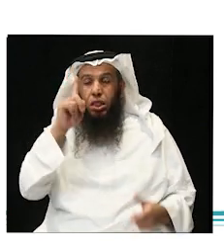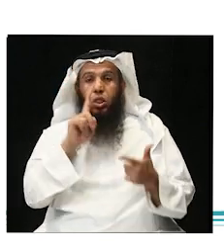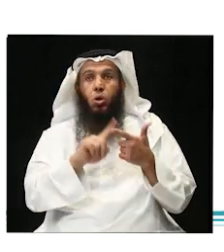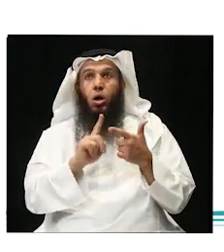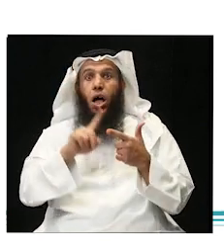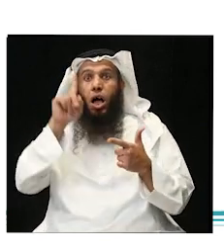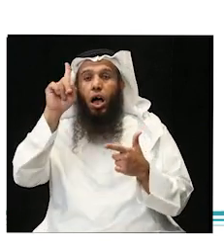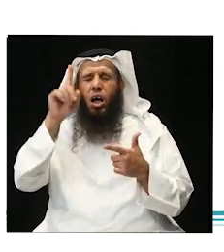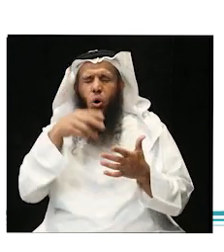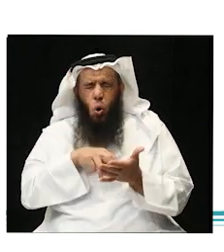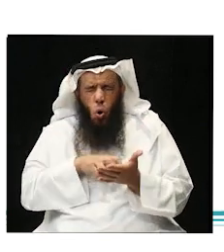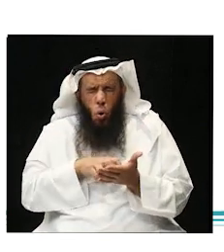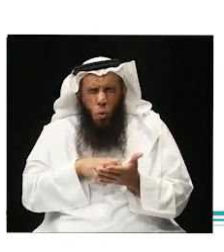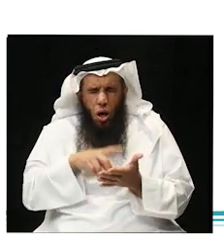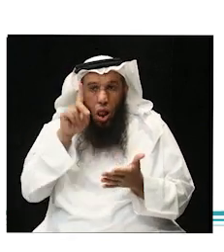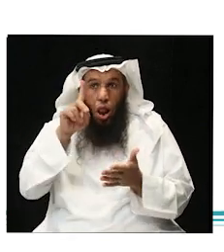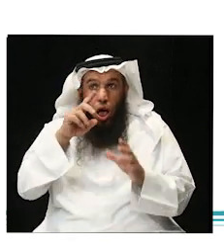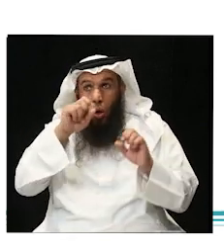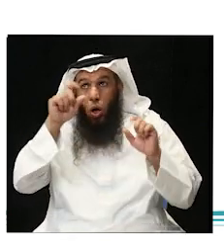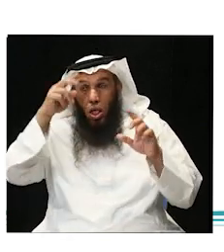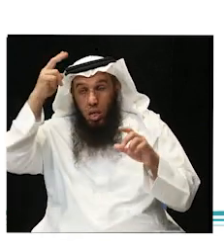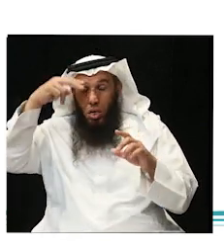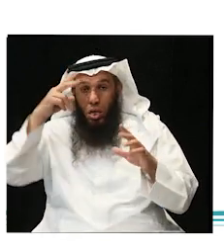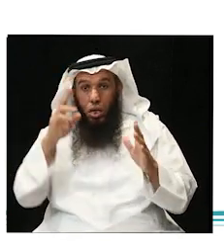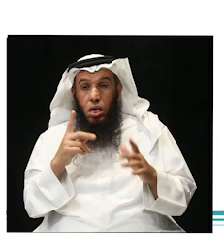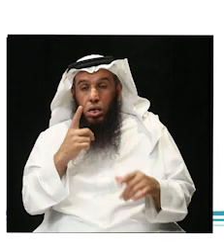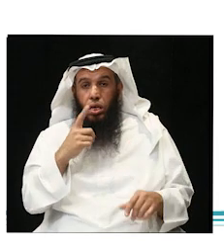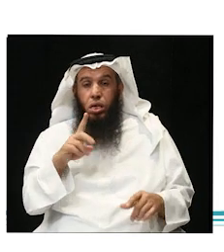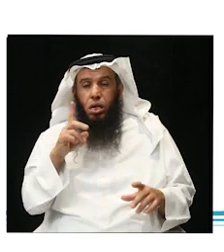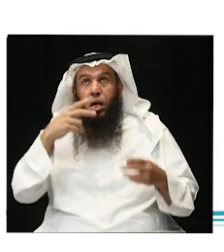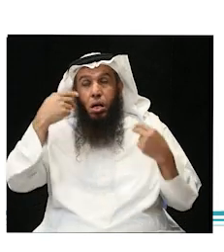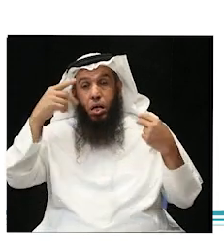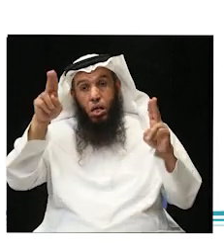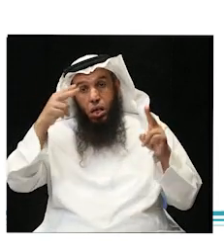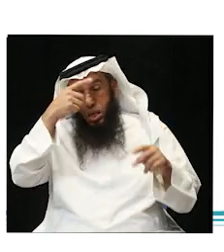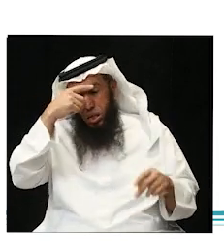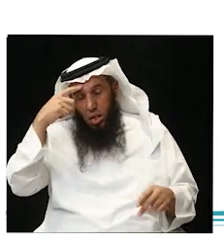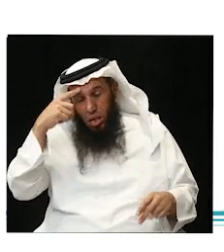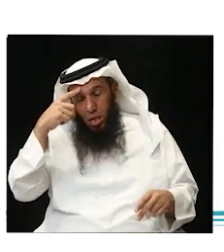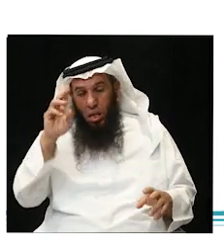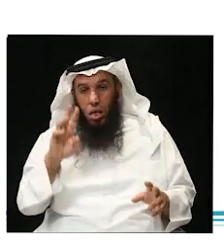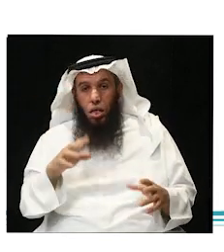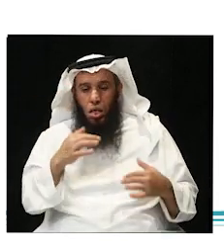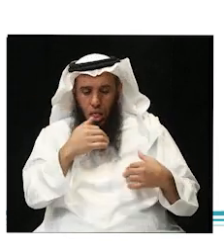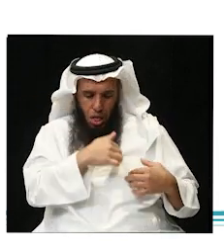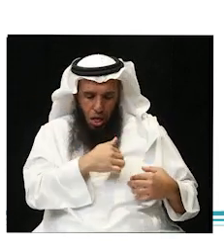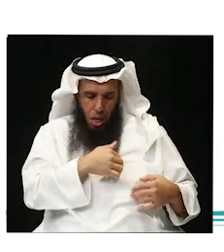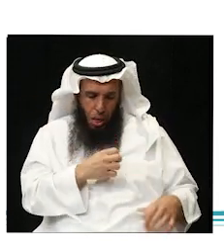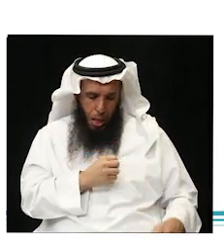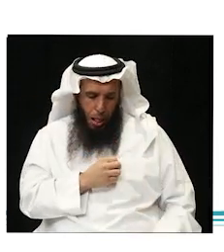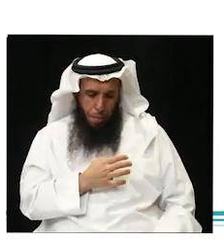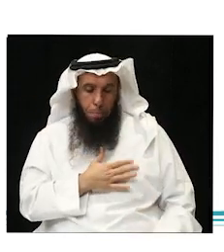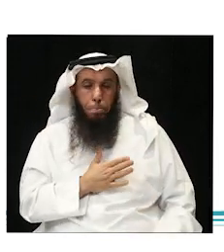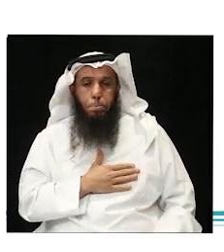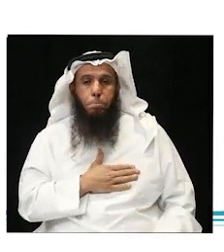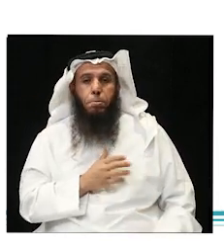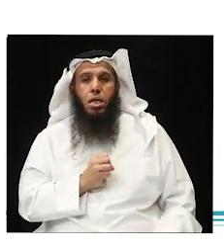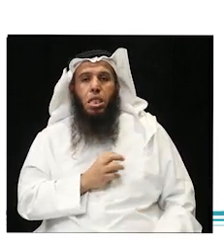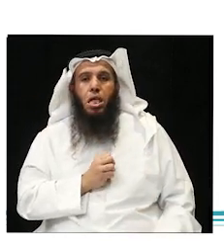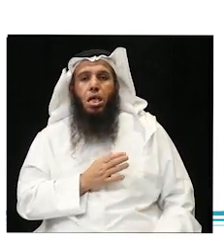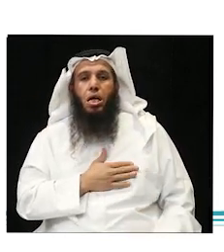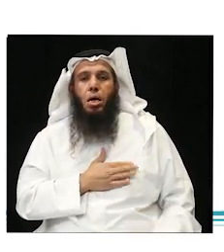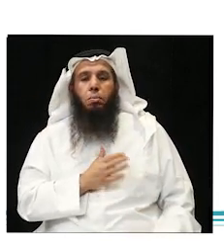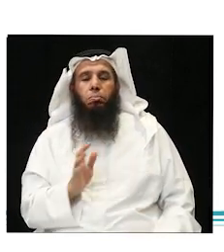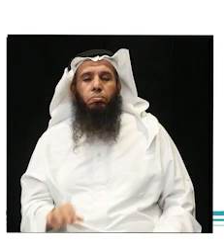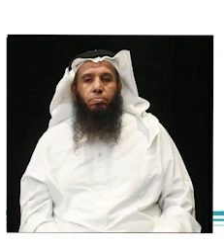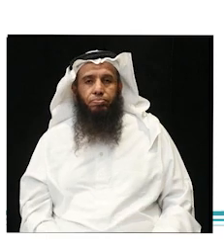والعلن، والرضا بقضائه وقدره، كل هذه الأشياء أصلا داخل القلب، داخل القلب. طيب